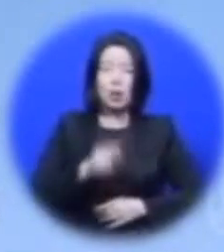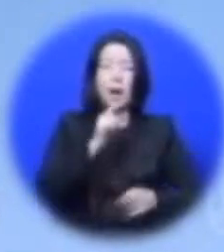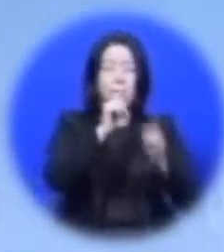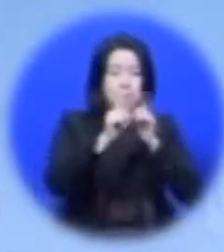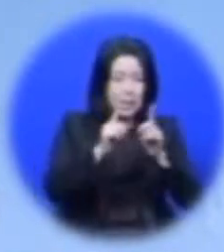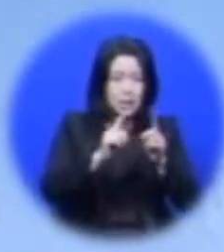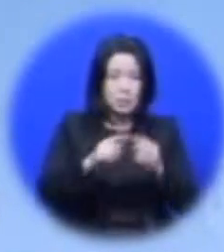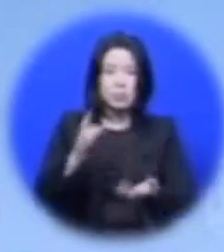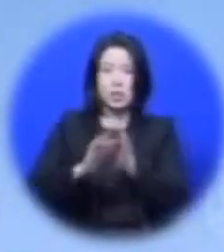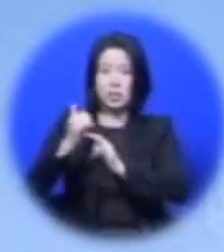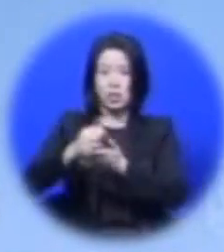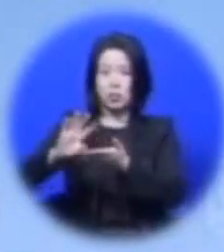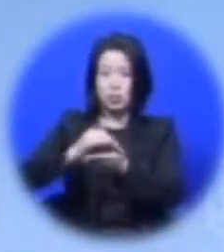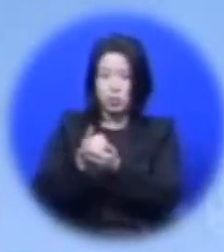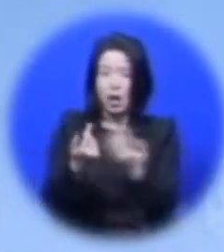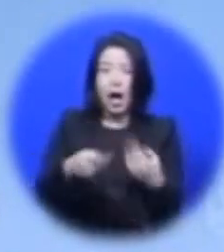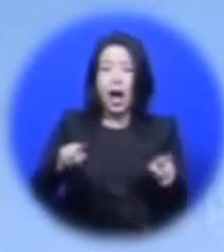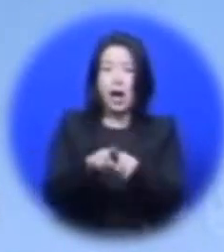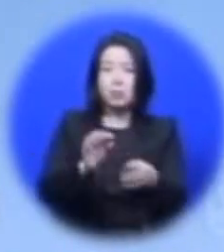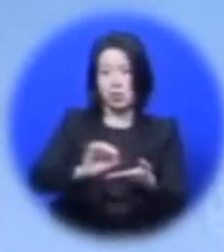같이 썼어요.